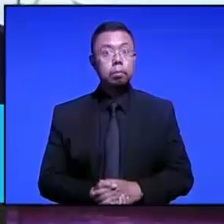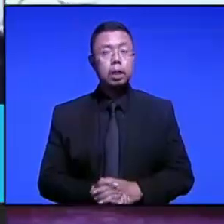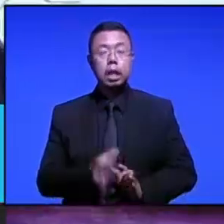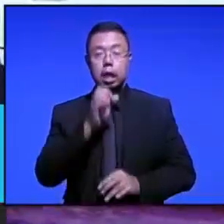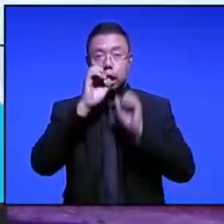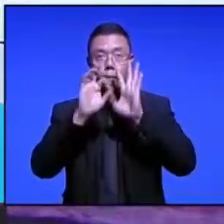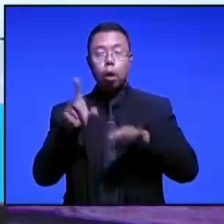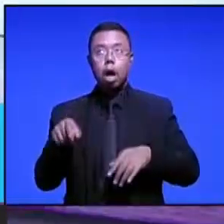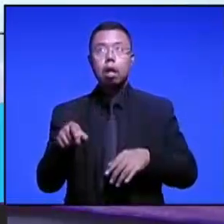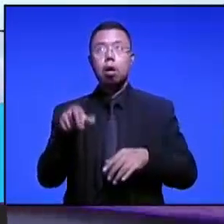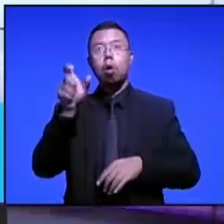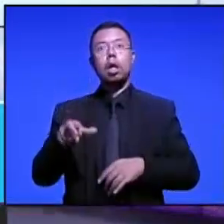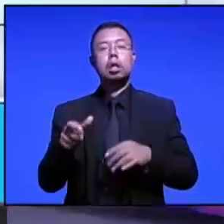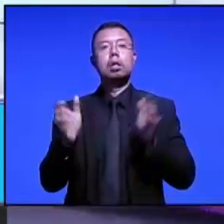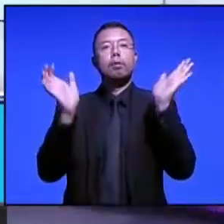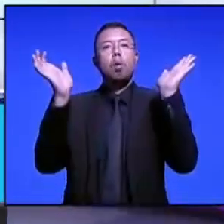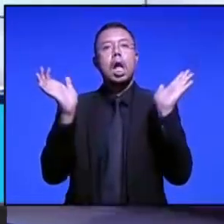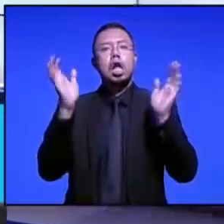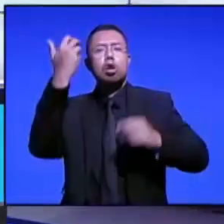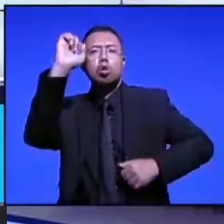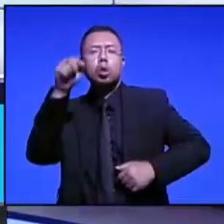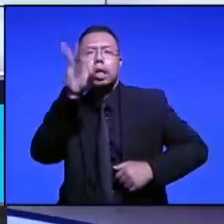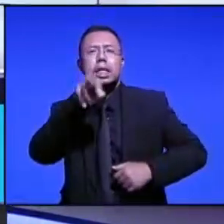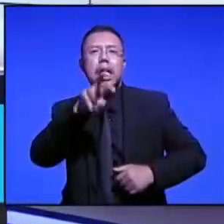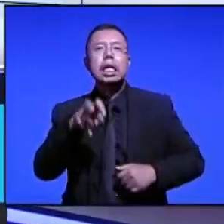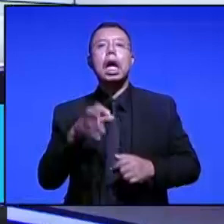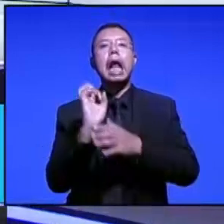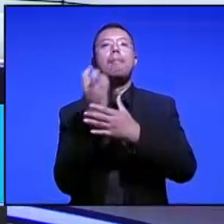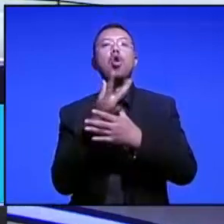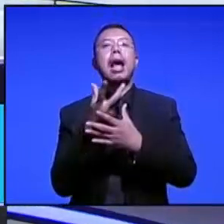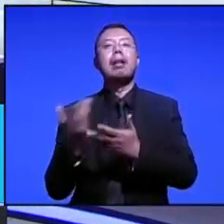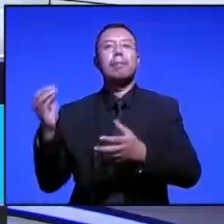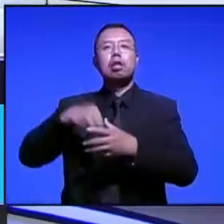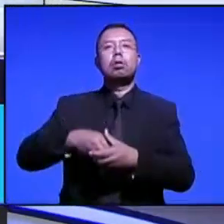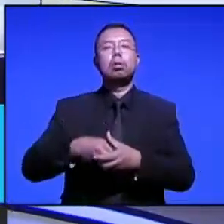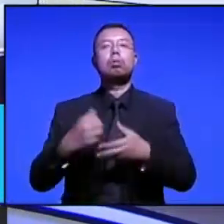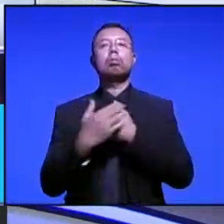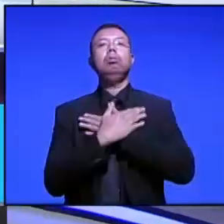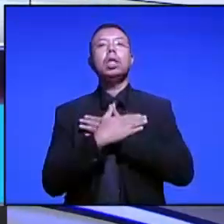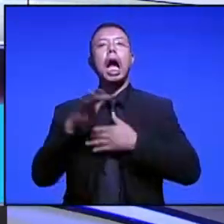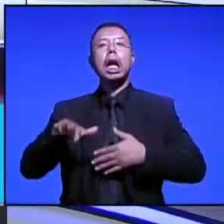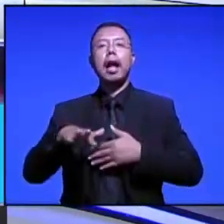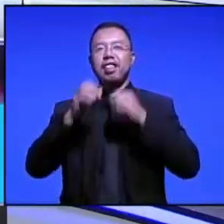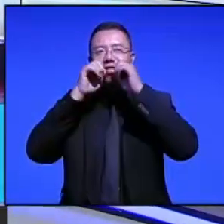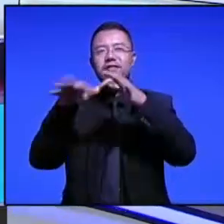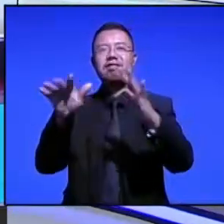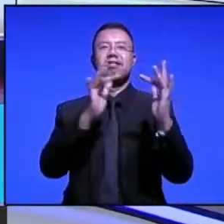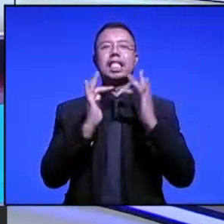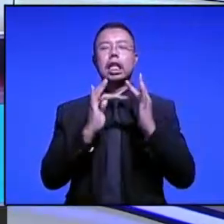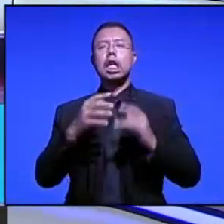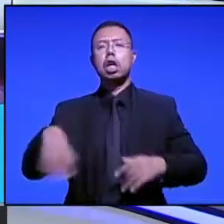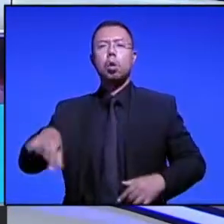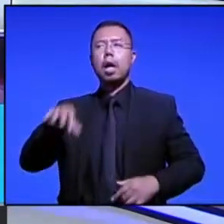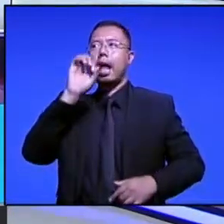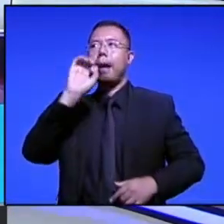Kabar warga desa di Purwakarta yang sulit meminjam ambulans milik desa untuk membawa jenazah anaknya viral di media sosial. Keluarga